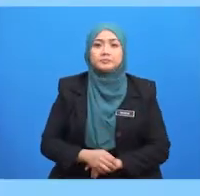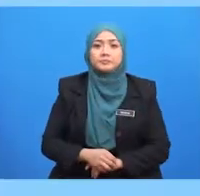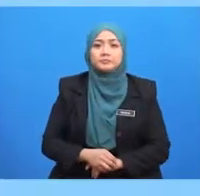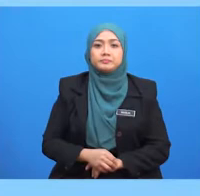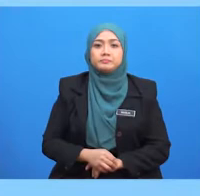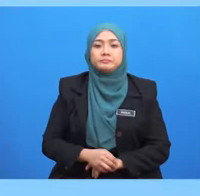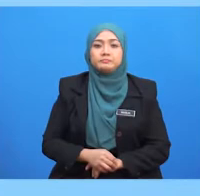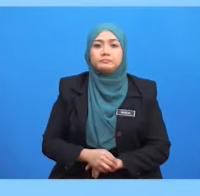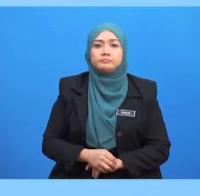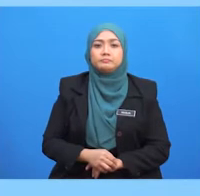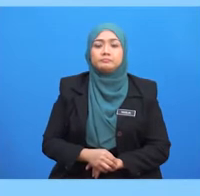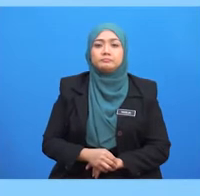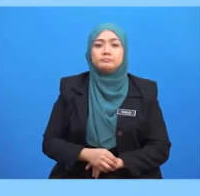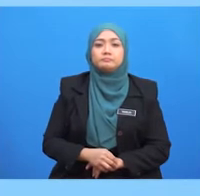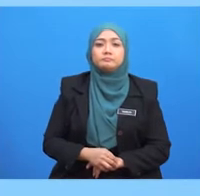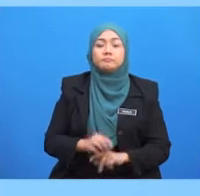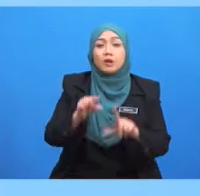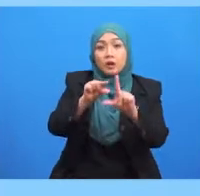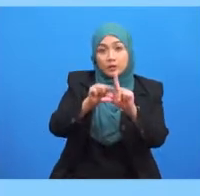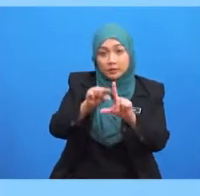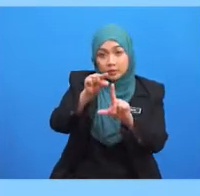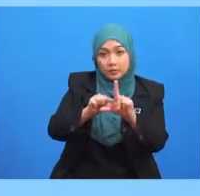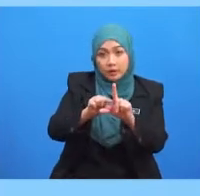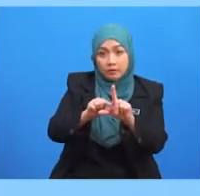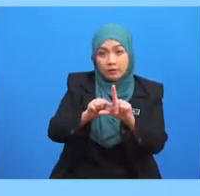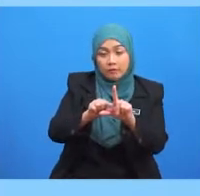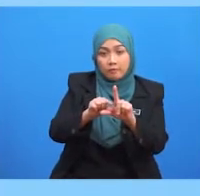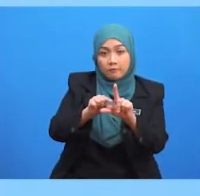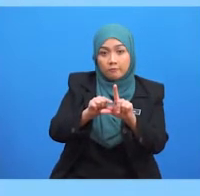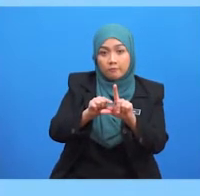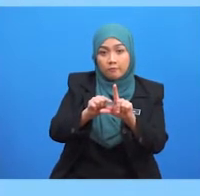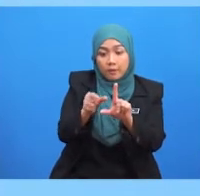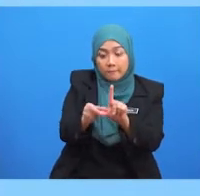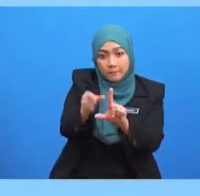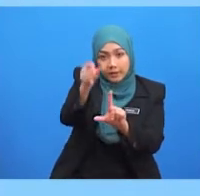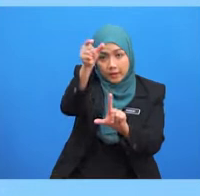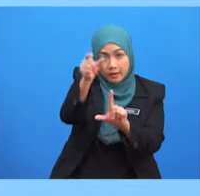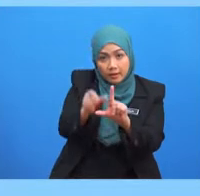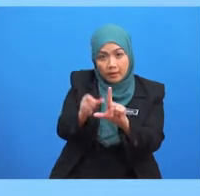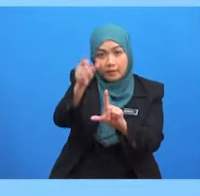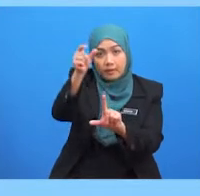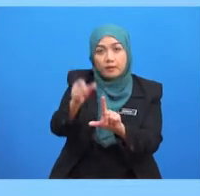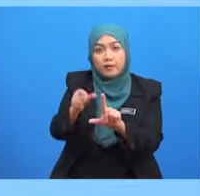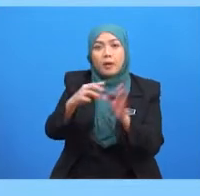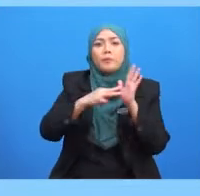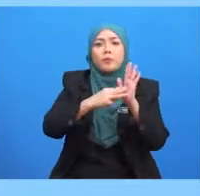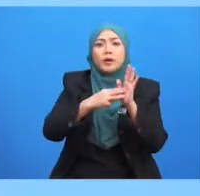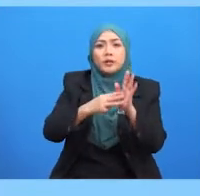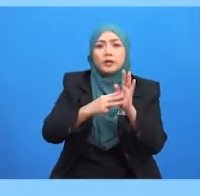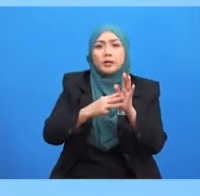contoh Padang mewakili jisim bahan kimia yang digunakan untuk